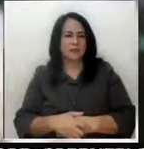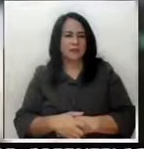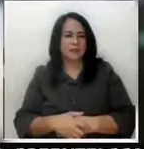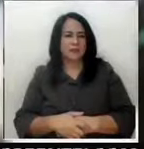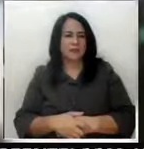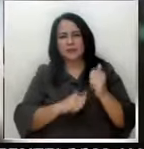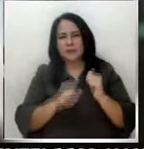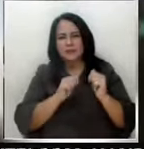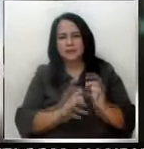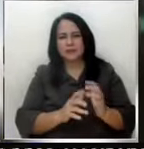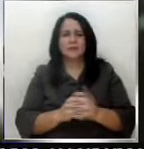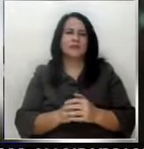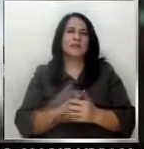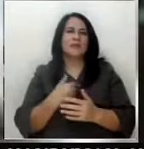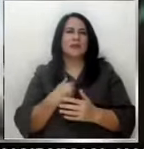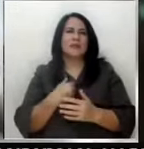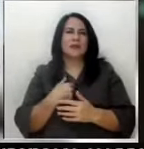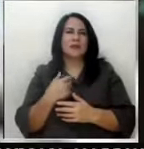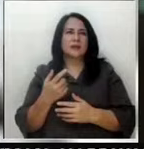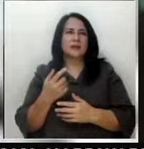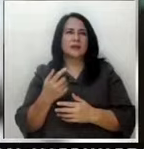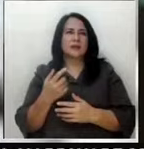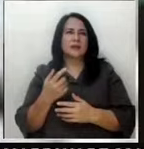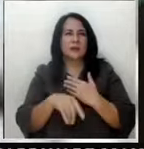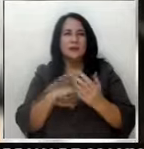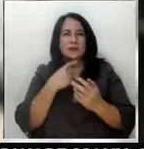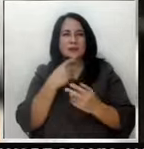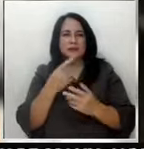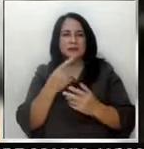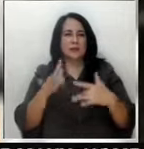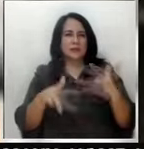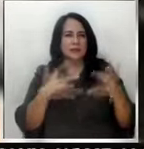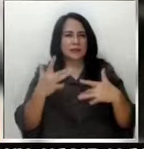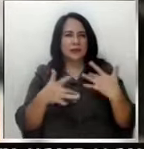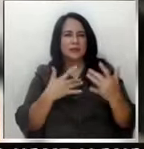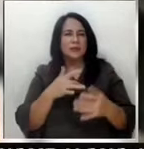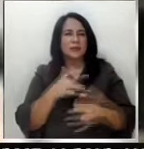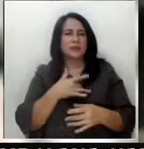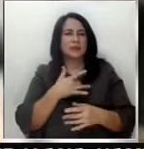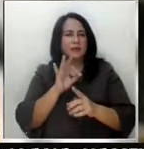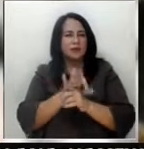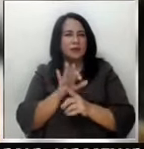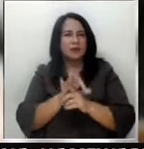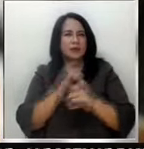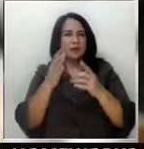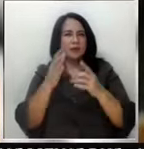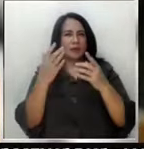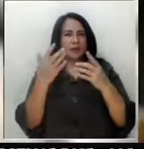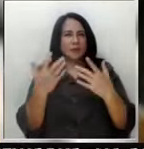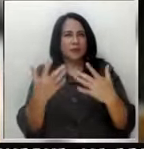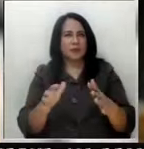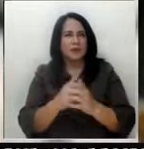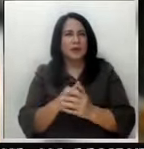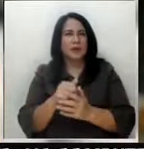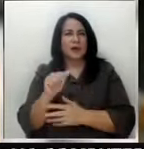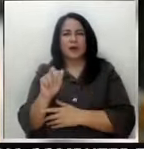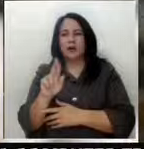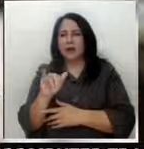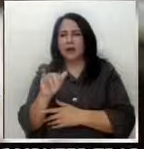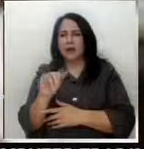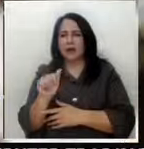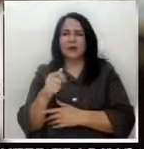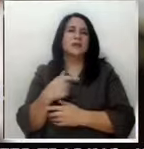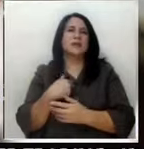Queen Ari is back? Yan ang excitement na feels ng fans kasunod ng hint ni Ariana Grande para sa kanyang upcoming